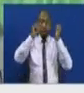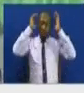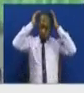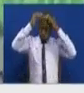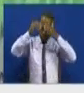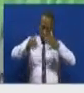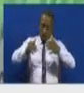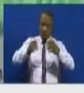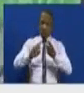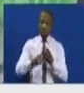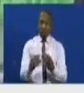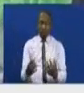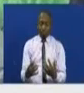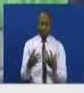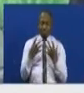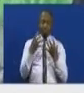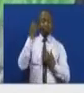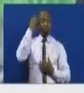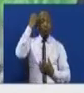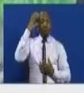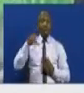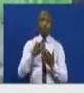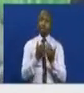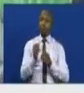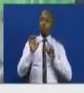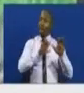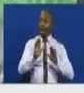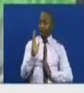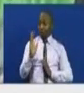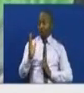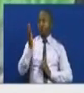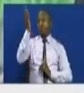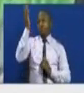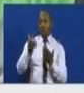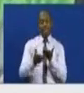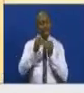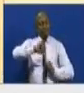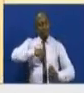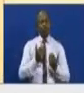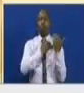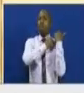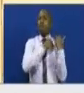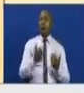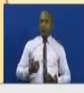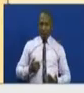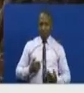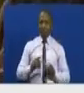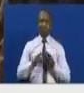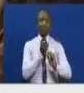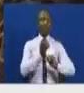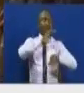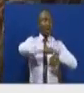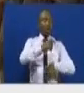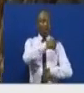inamia hapo. Ila kweli unaumia ndo hivyo. Kwa sababu tunahangaika, wanasema Mungu nisaidie na wewe jisaidie. Mtaalamu wa tiba asili na